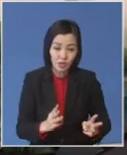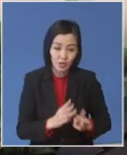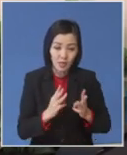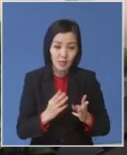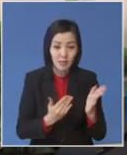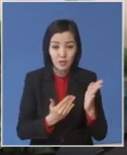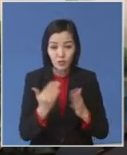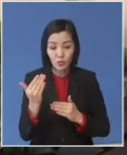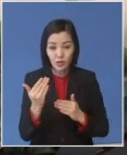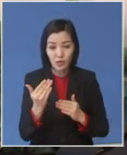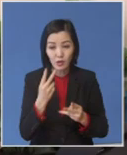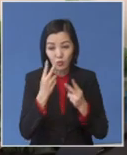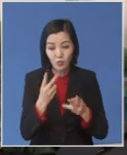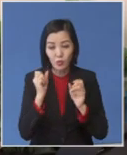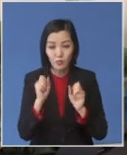оқушылардың ынталануы,